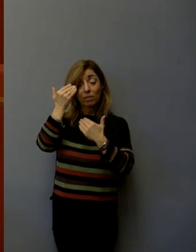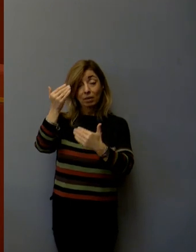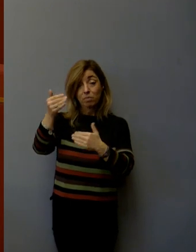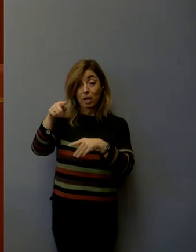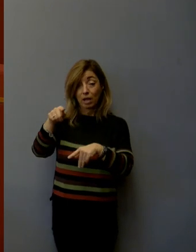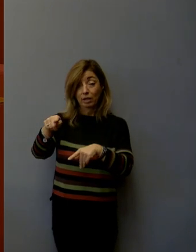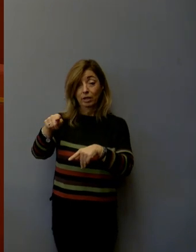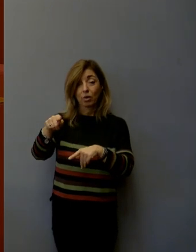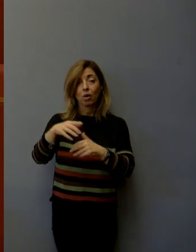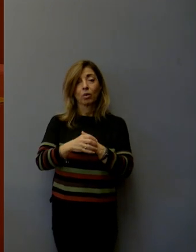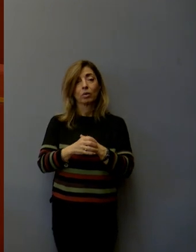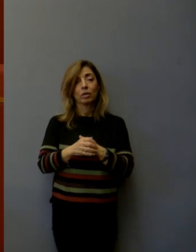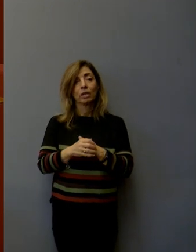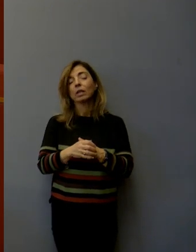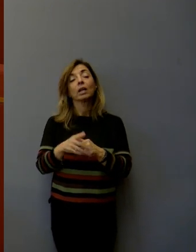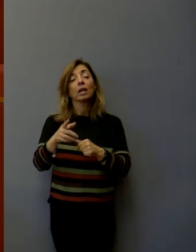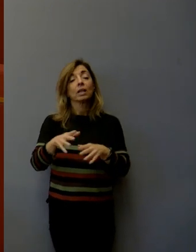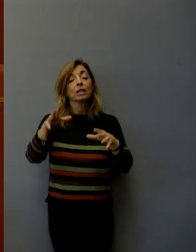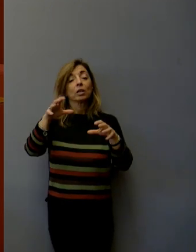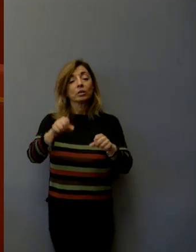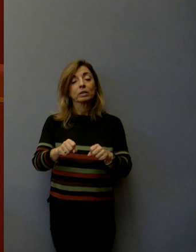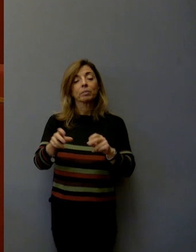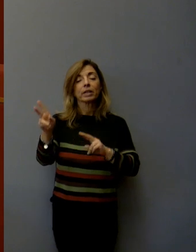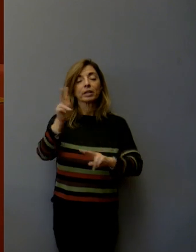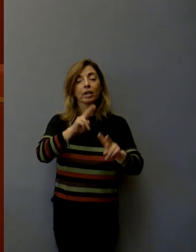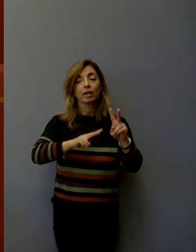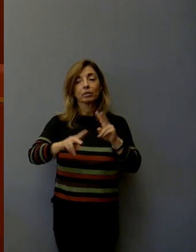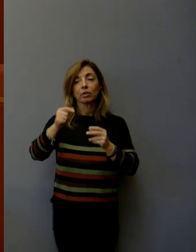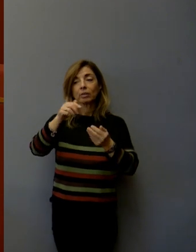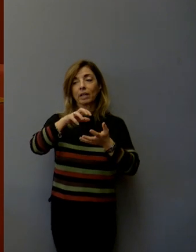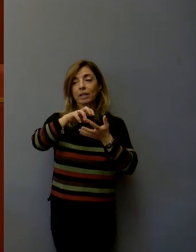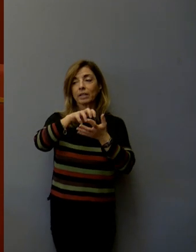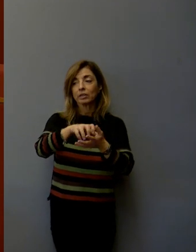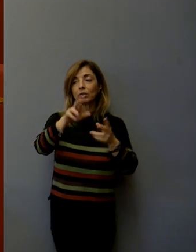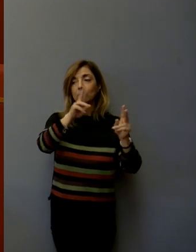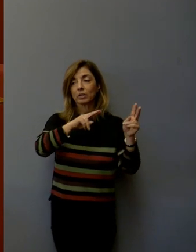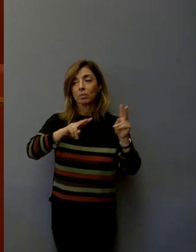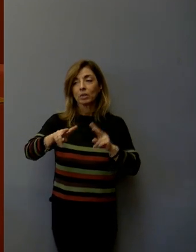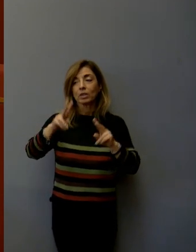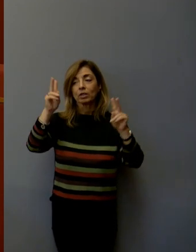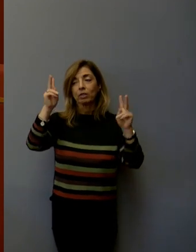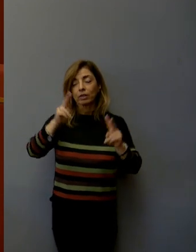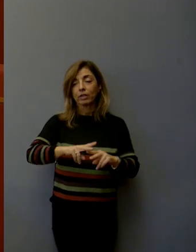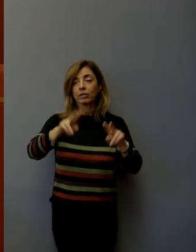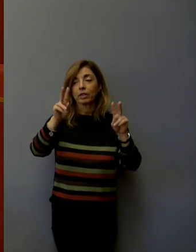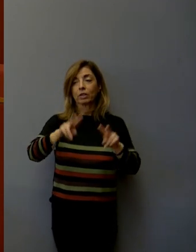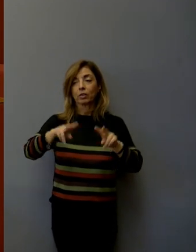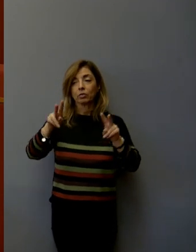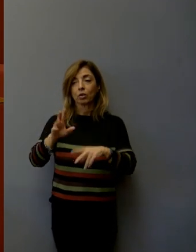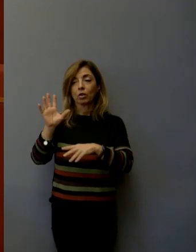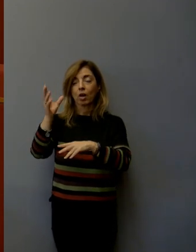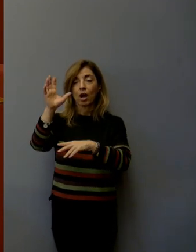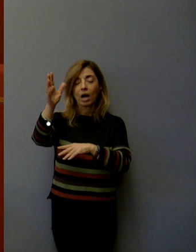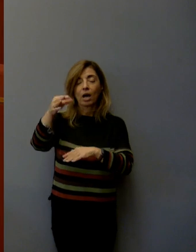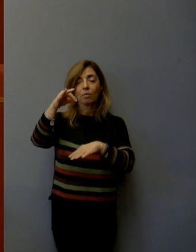dei due quartieri si impegna a individuare le risorse per il monitoraggio la verifica il controllo degli alieni malati